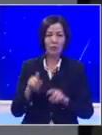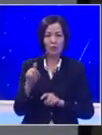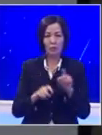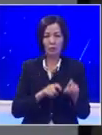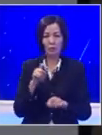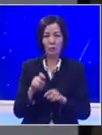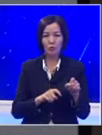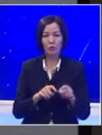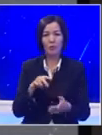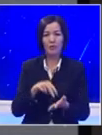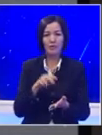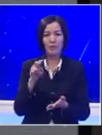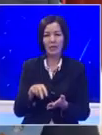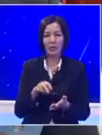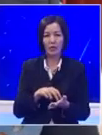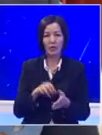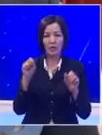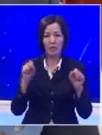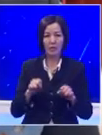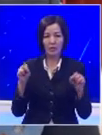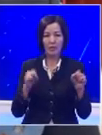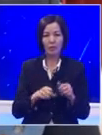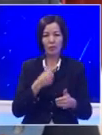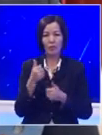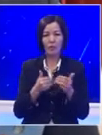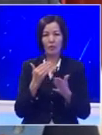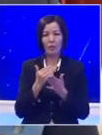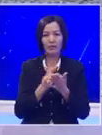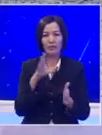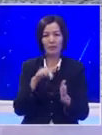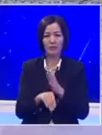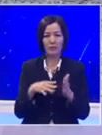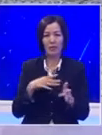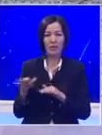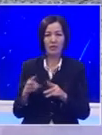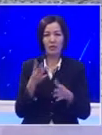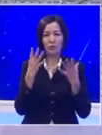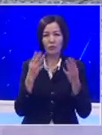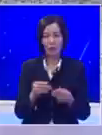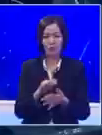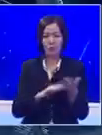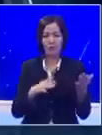тұрып, ұзындыққа секіру, кермеге тартылу да байқау бағдарламасында бар. Бұл шара 3 күнге